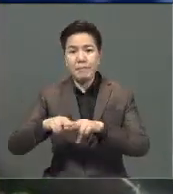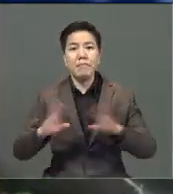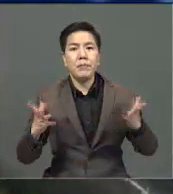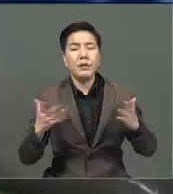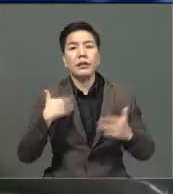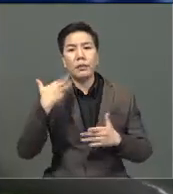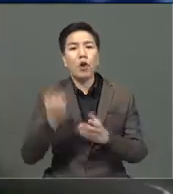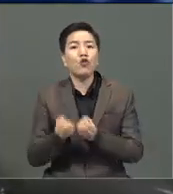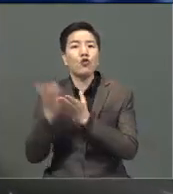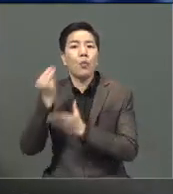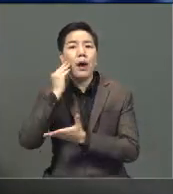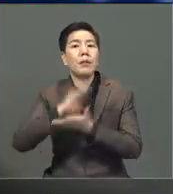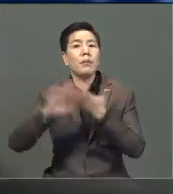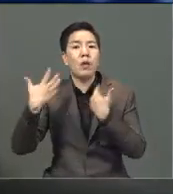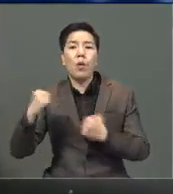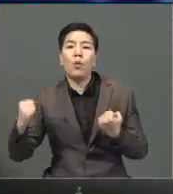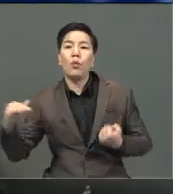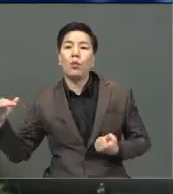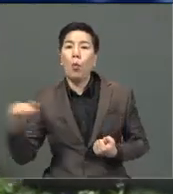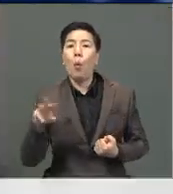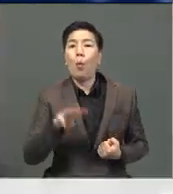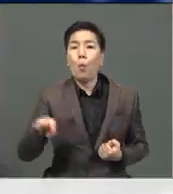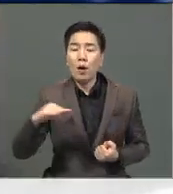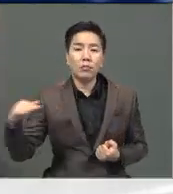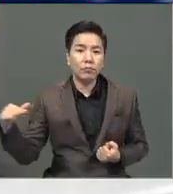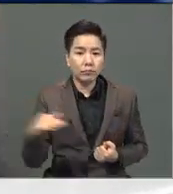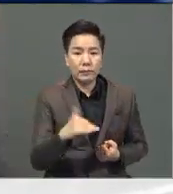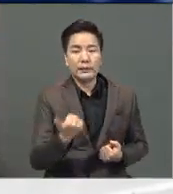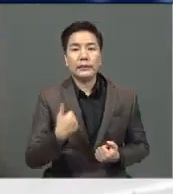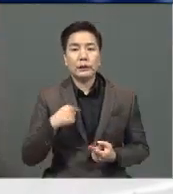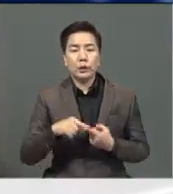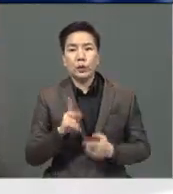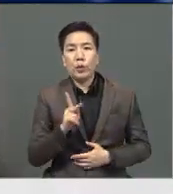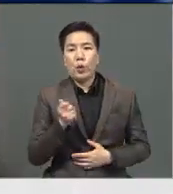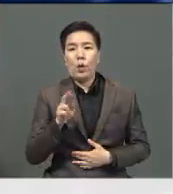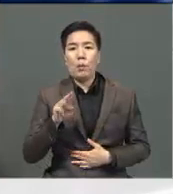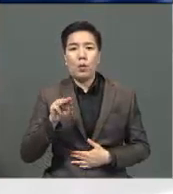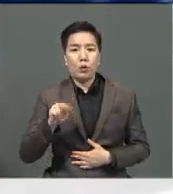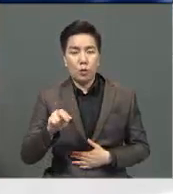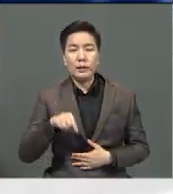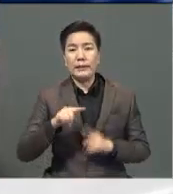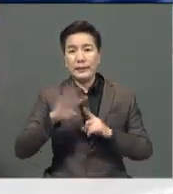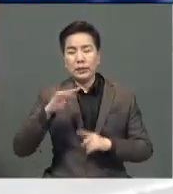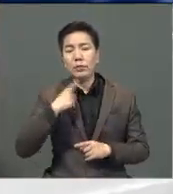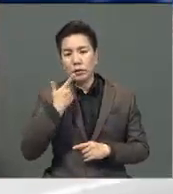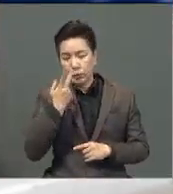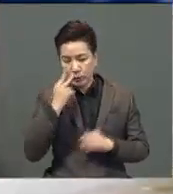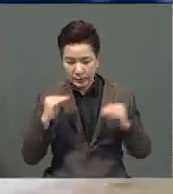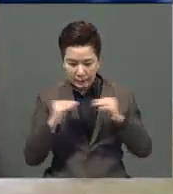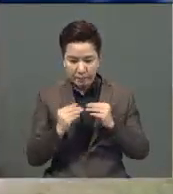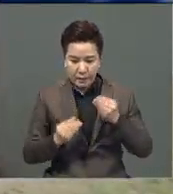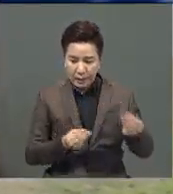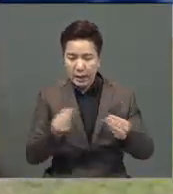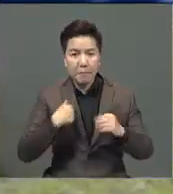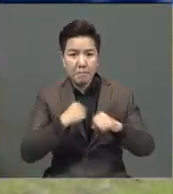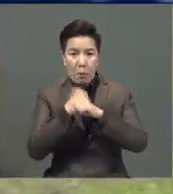คะเนื่องจากว่าไปส่งที่บ้านเรียบร้อยแล้วเหตุการณ์ที่เกิดขึ้นเนี่ยทางกรมน.ภาค4ส่วนหน้ายืนยันว่าจะให้ความเป็นธรร